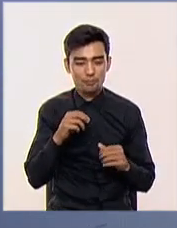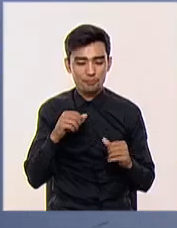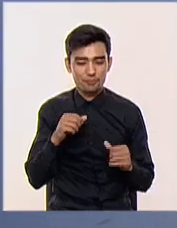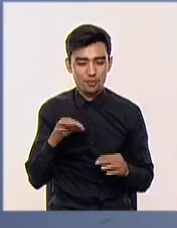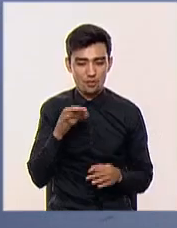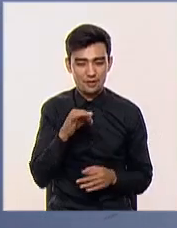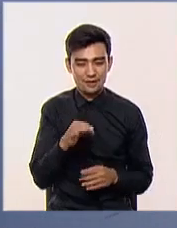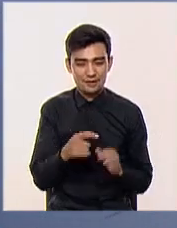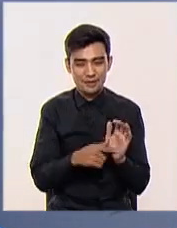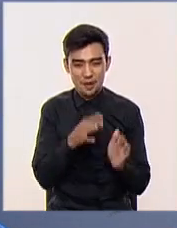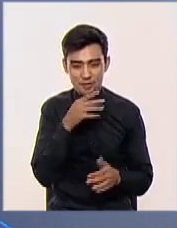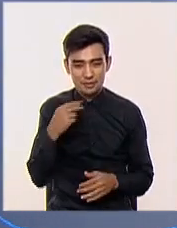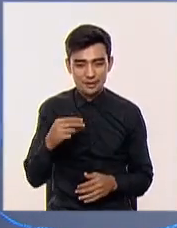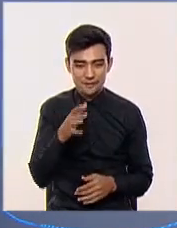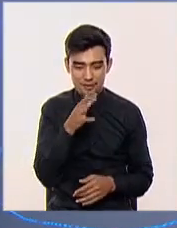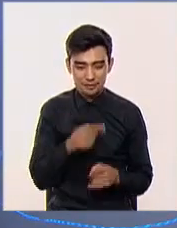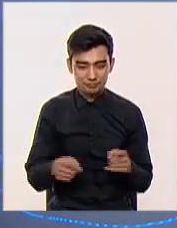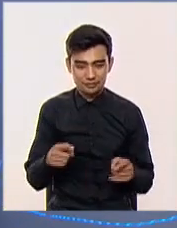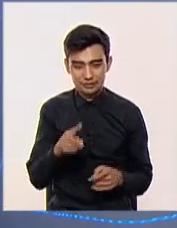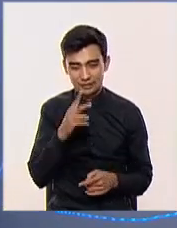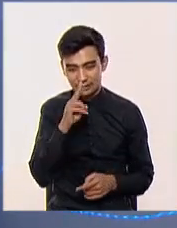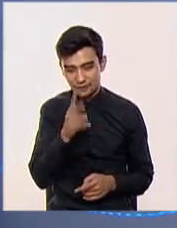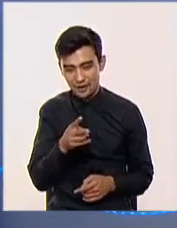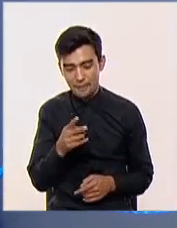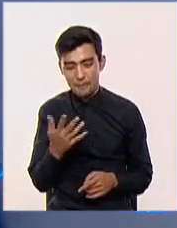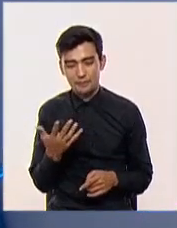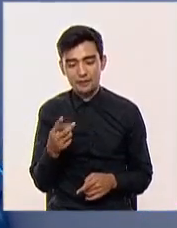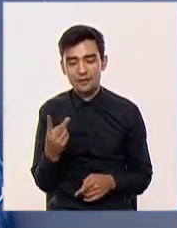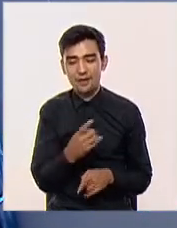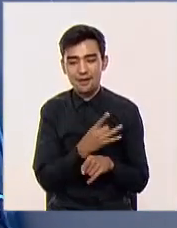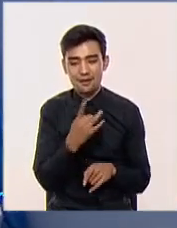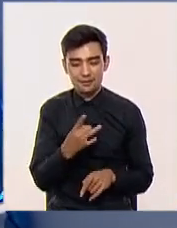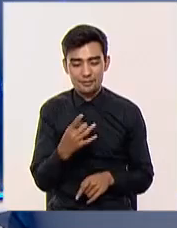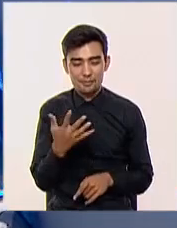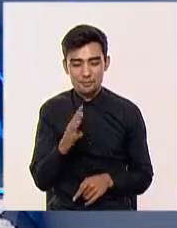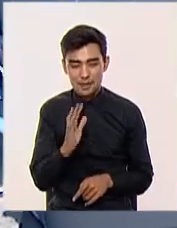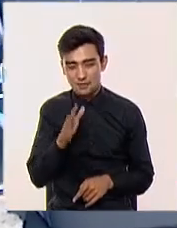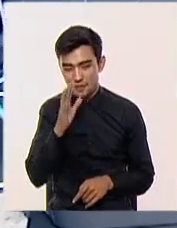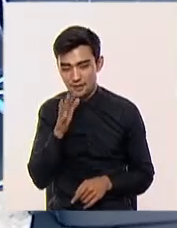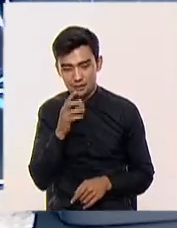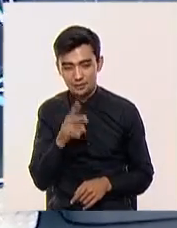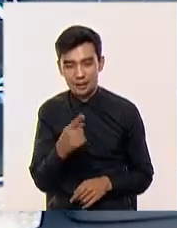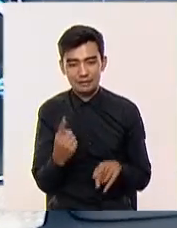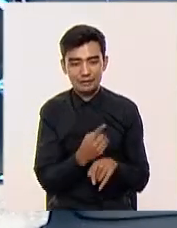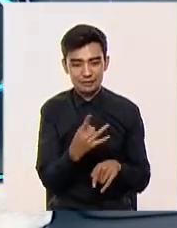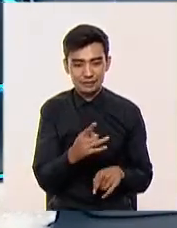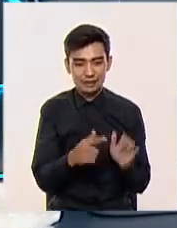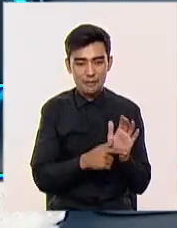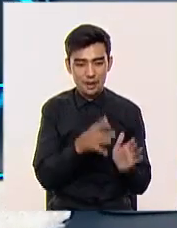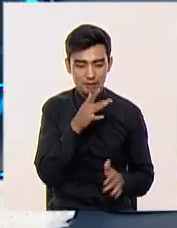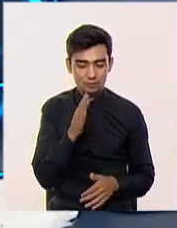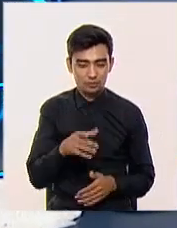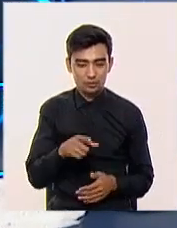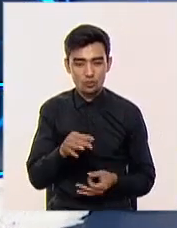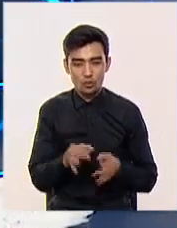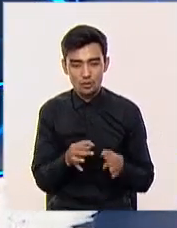ввести один 7-летний президентский срок вместо 2-5-летних Касым-Жомарт Токаев озвучил в послании народу. Это позволит применить